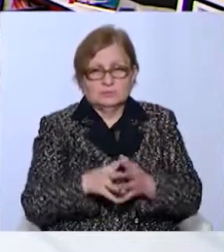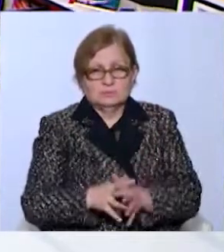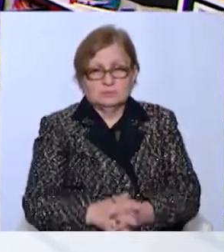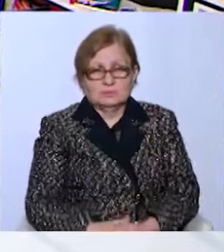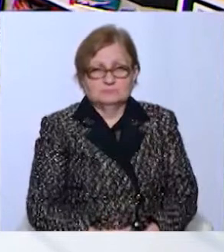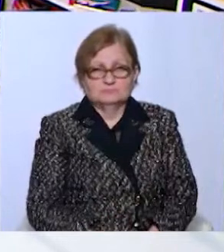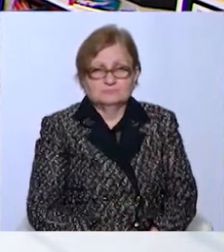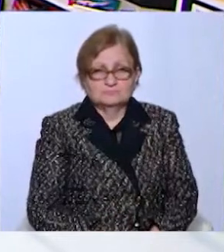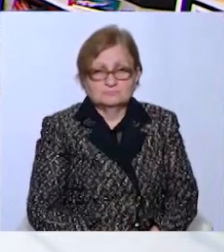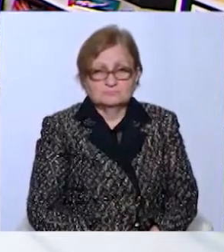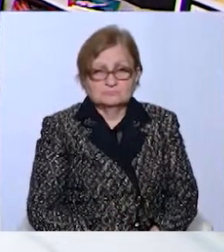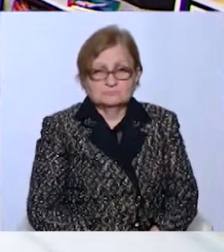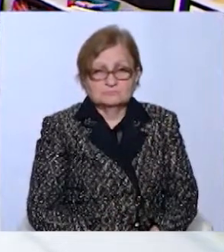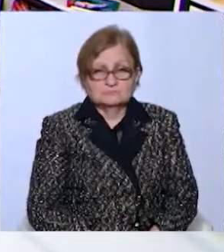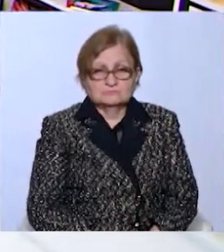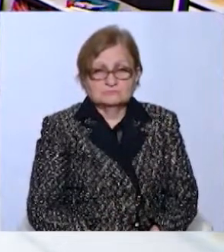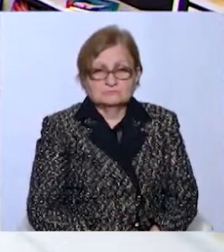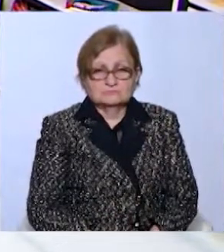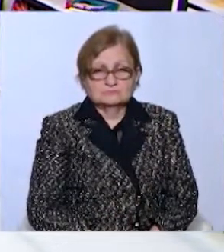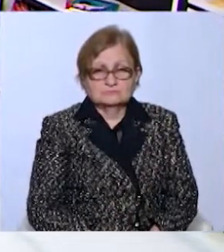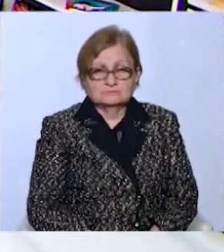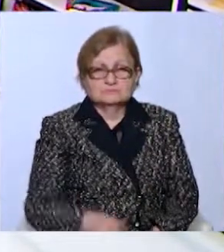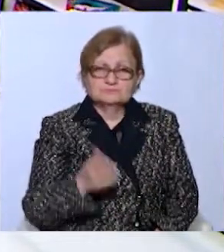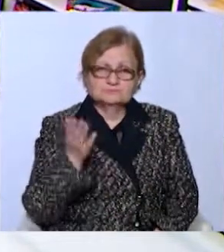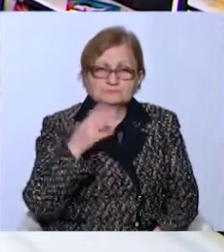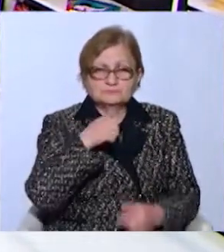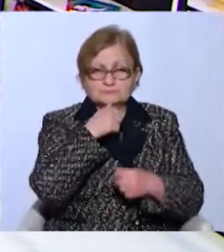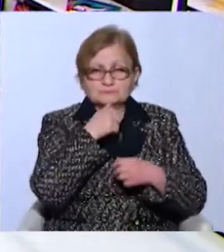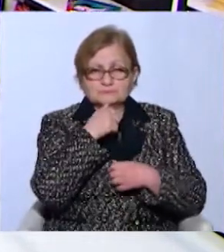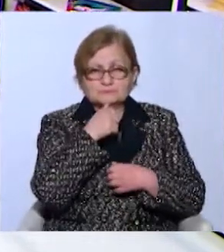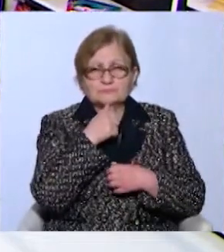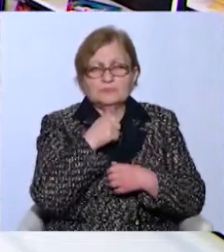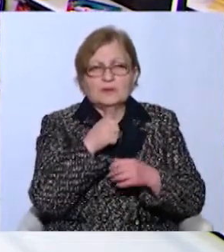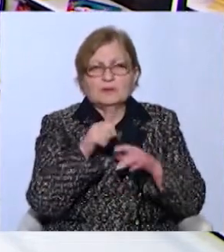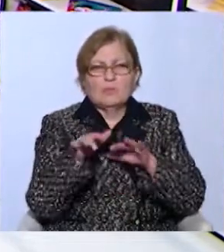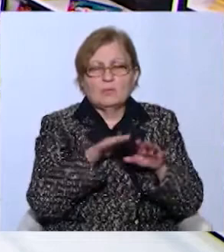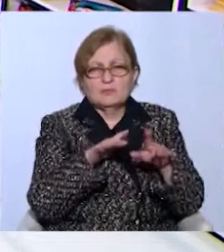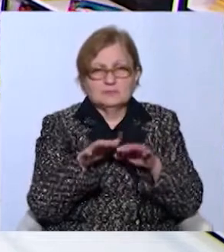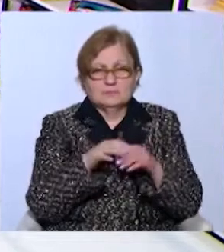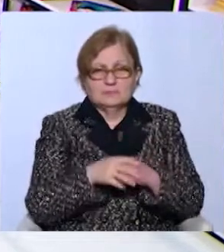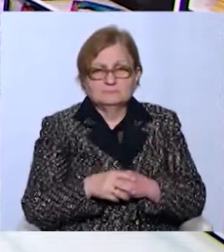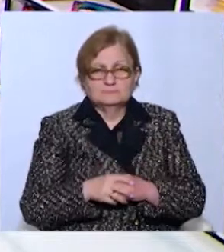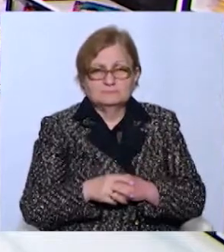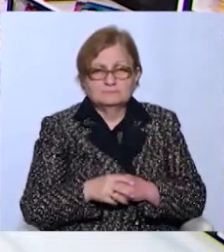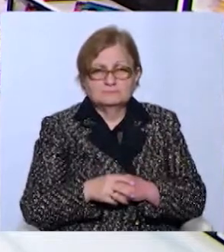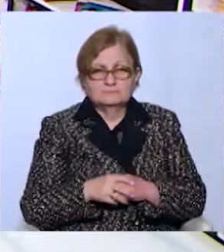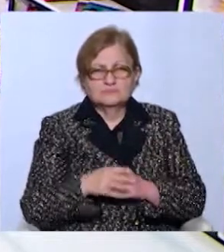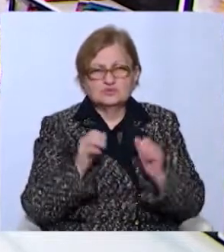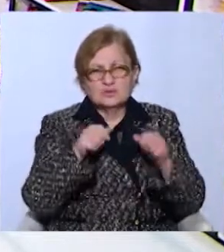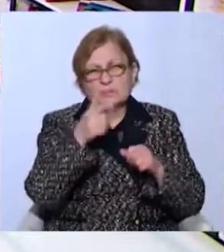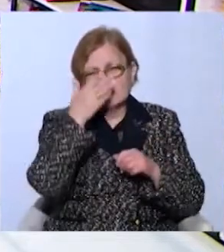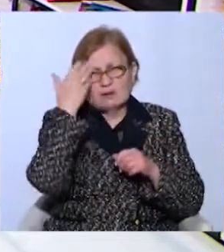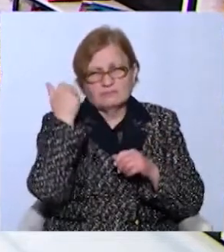ახლა მოდი გავაკეთოთ შერეული რიცხვებზე მოქმედება. შეიძლება მივიწყებული